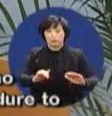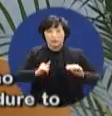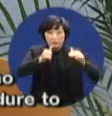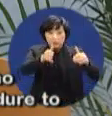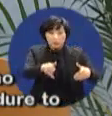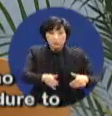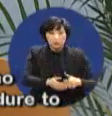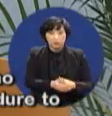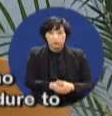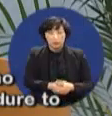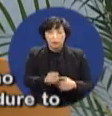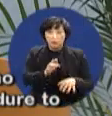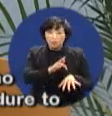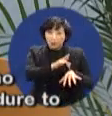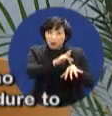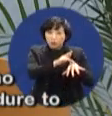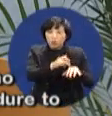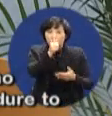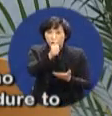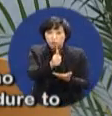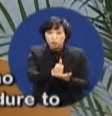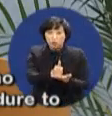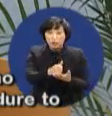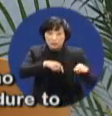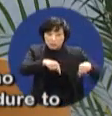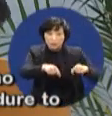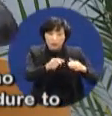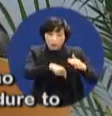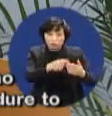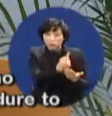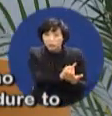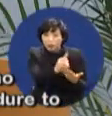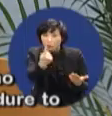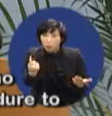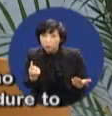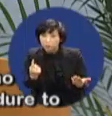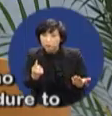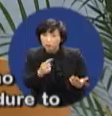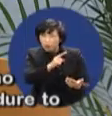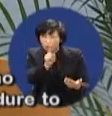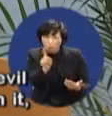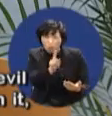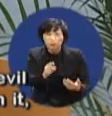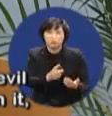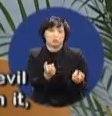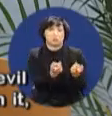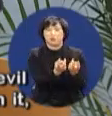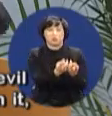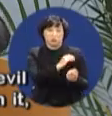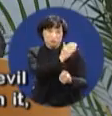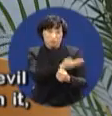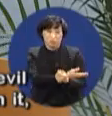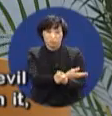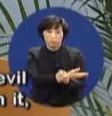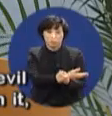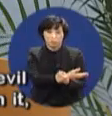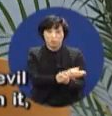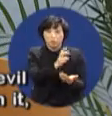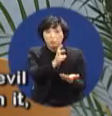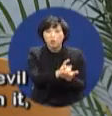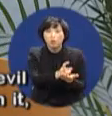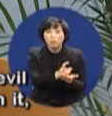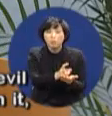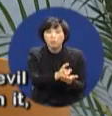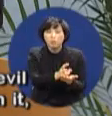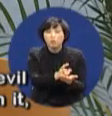세상에는 마귀와 죄의 지배 아래서 벗어날 어떤 수단도 능력도